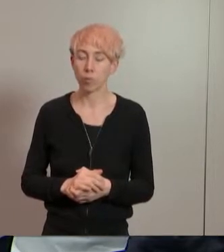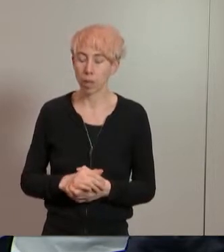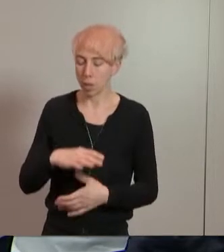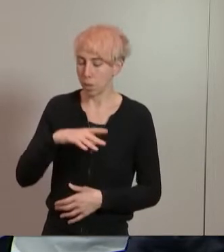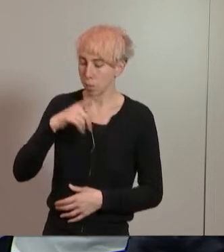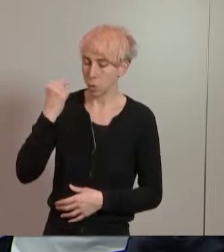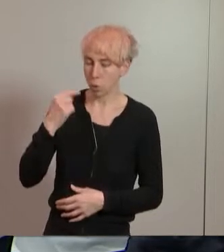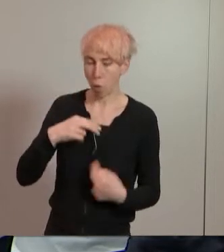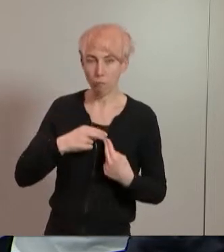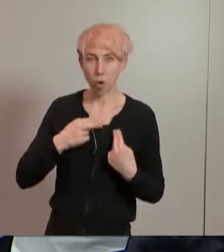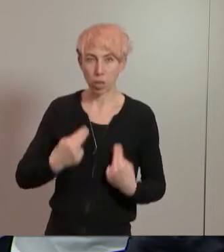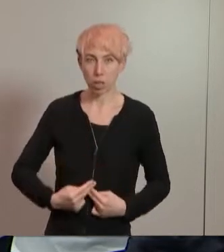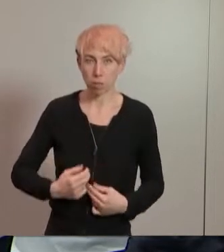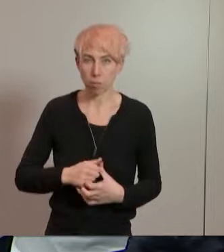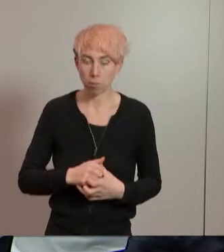Maxime Vendée, pardon.